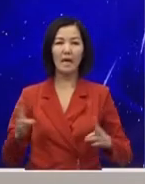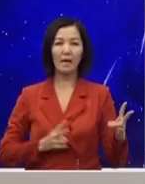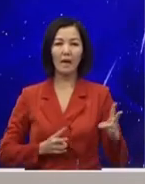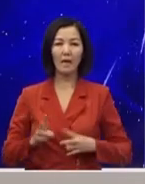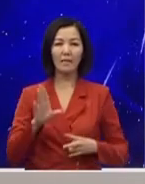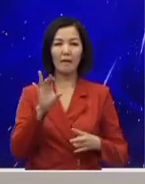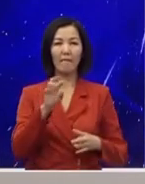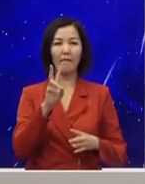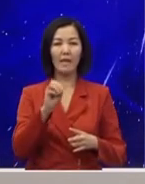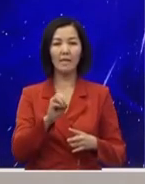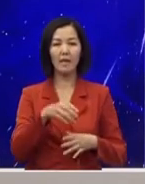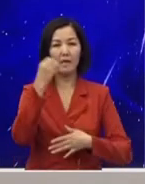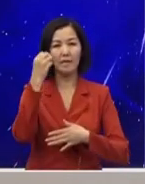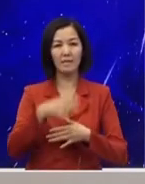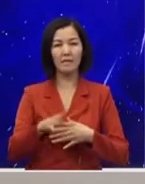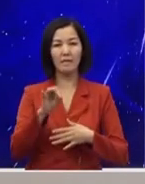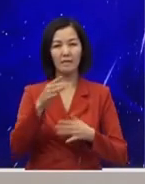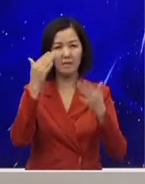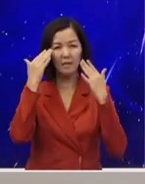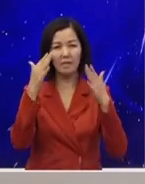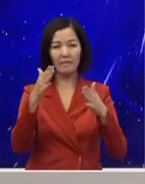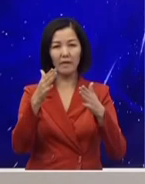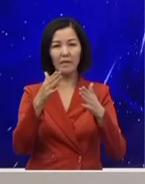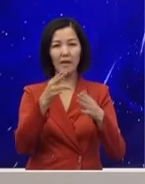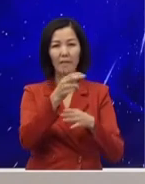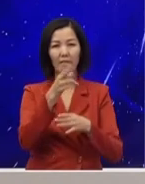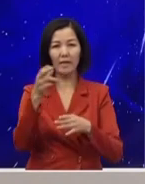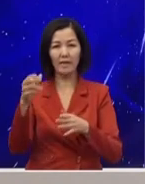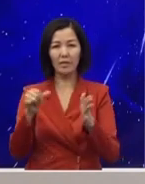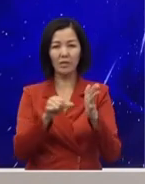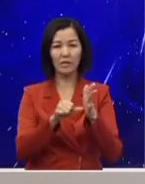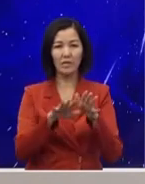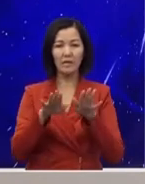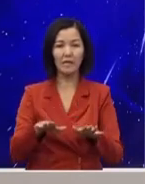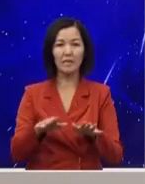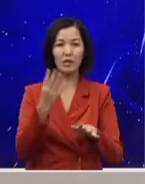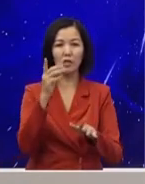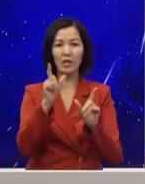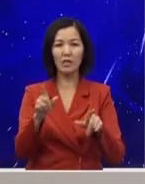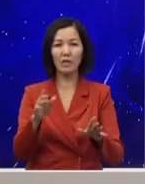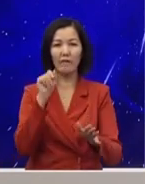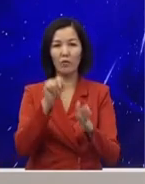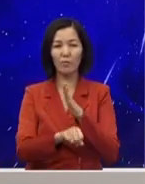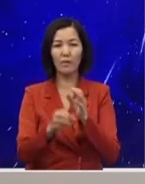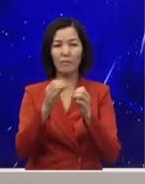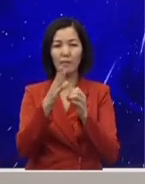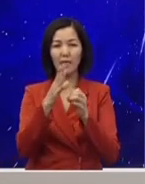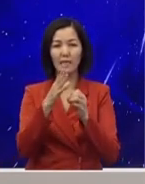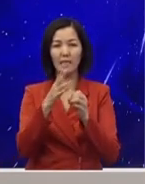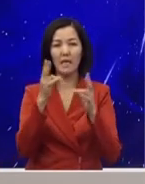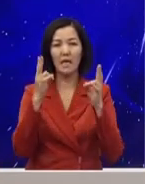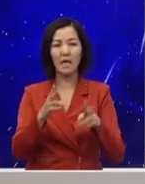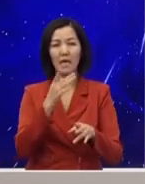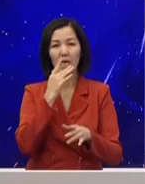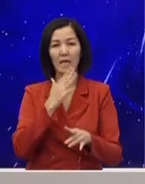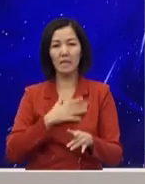Теракт в Вене. В центре Вены неизвестные провели атаки в 6 разных местах. 4 человека убиты, 15 ранены. По информации